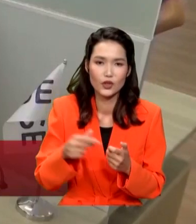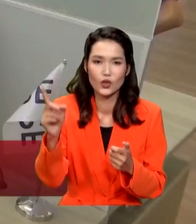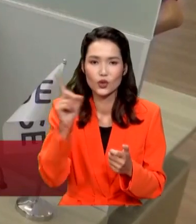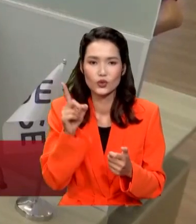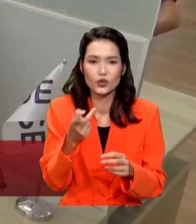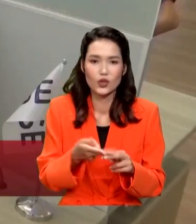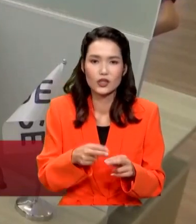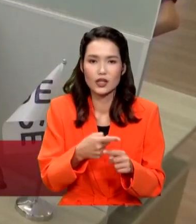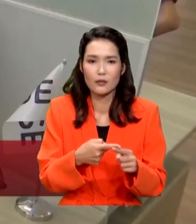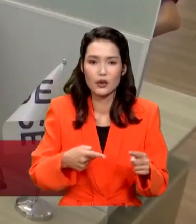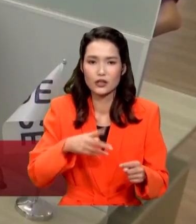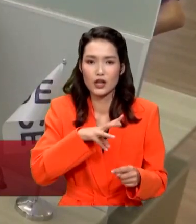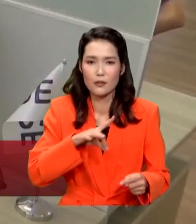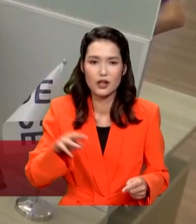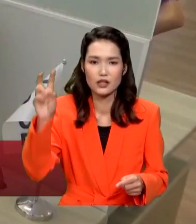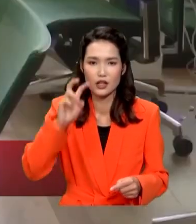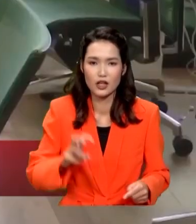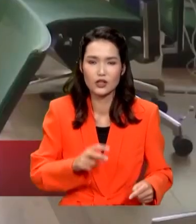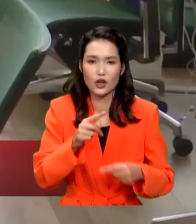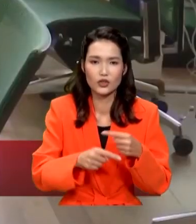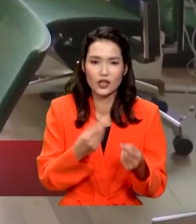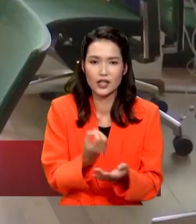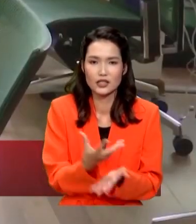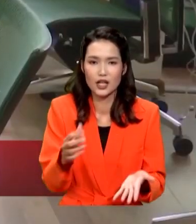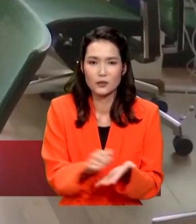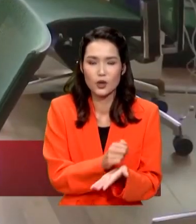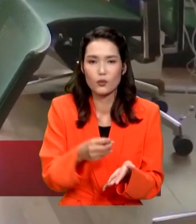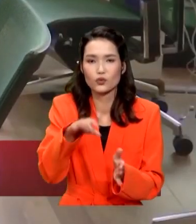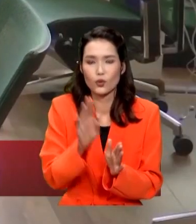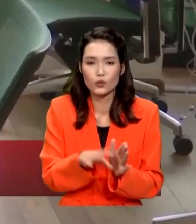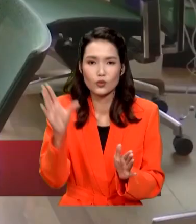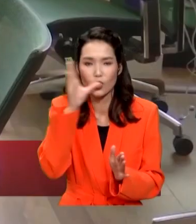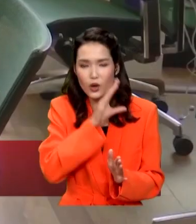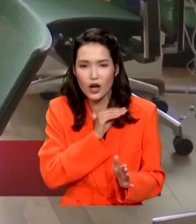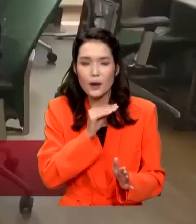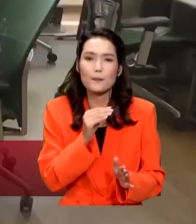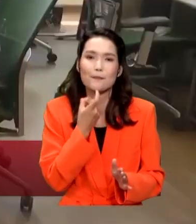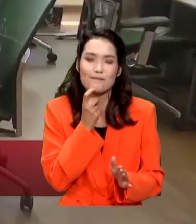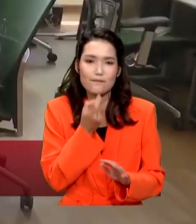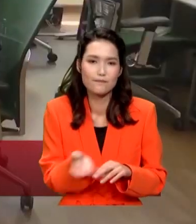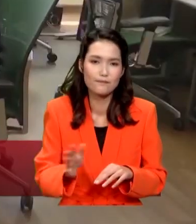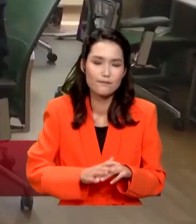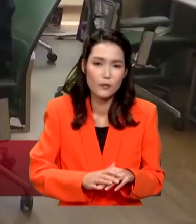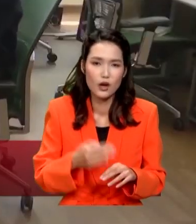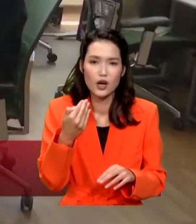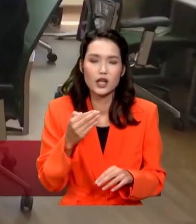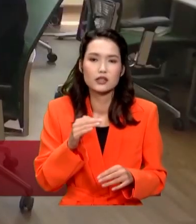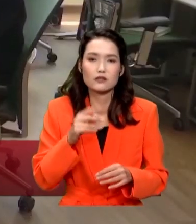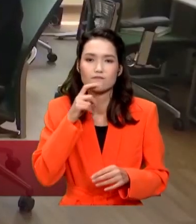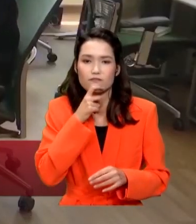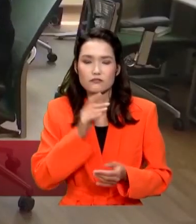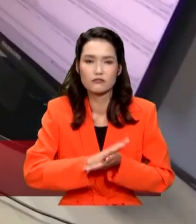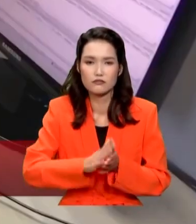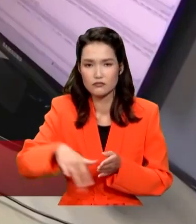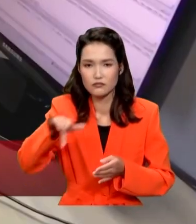займ 1,5 миллиарда долларов через ценные бумаги лишь усугубит экономическое положение страны. Тут мнения чиновников и